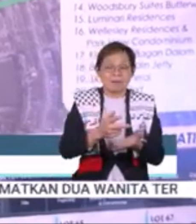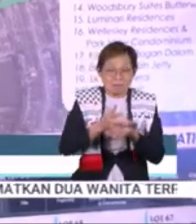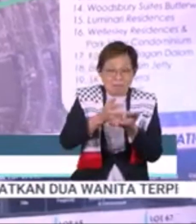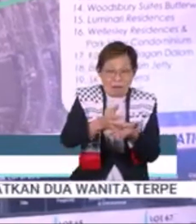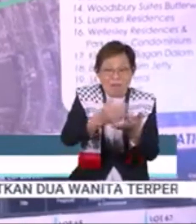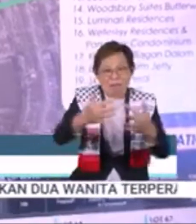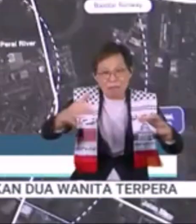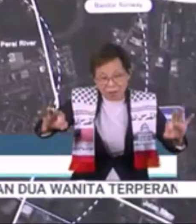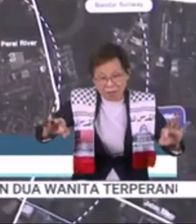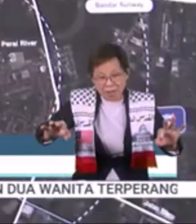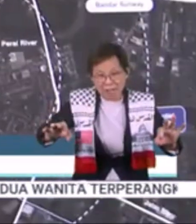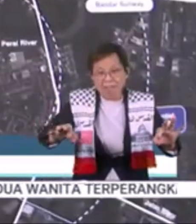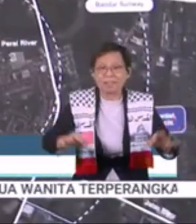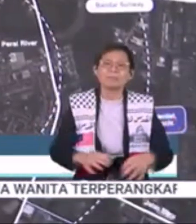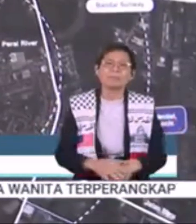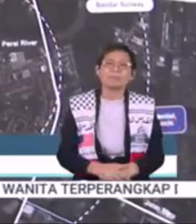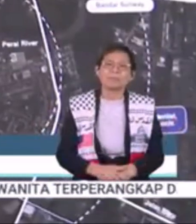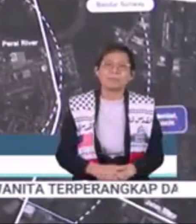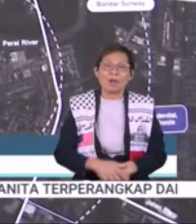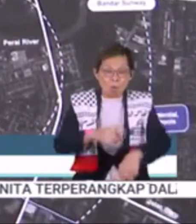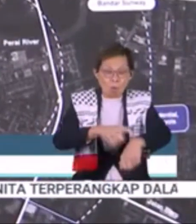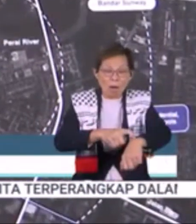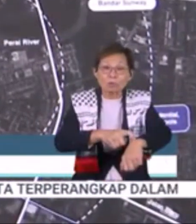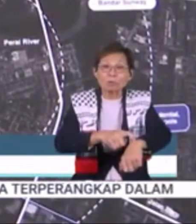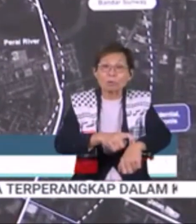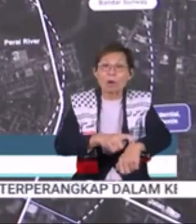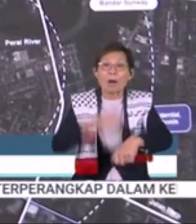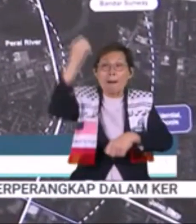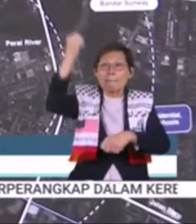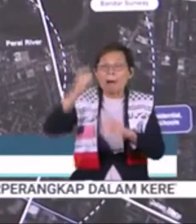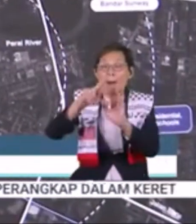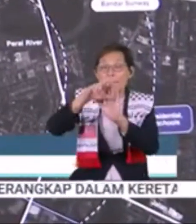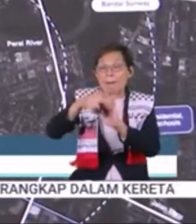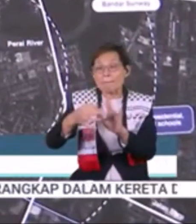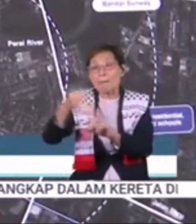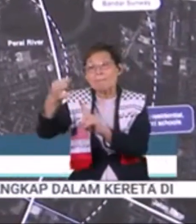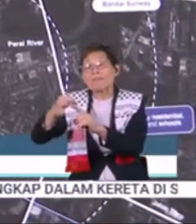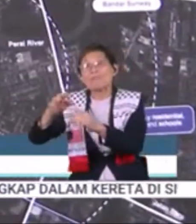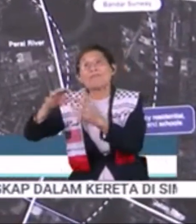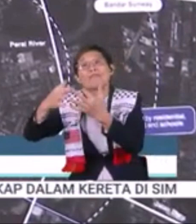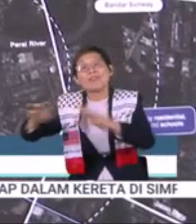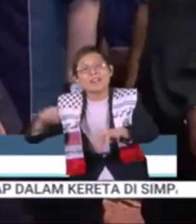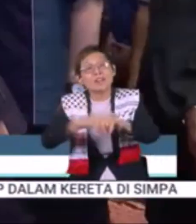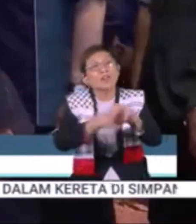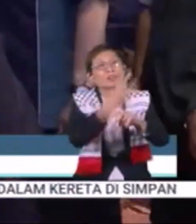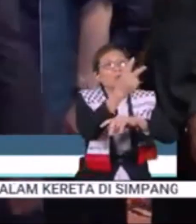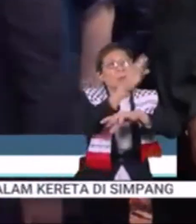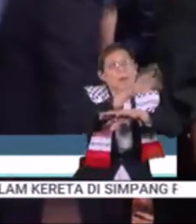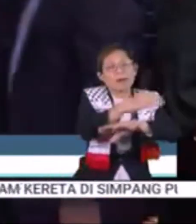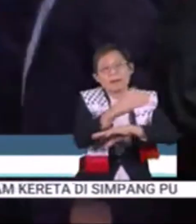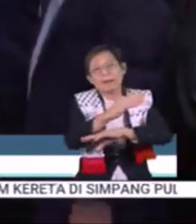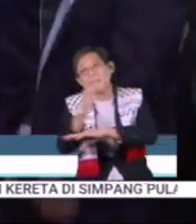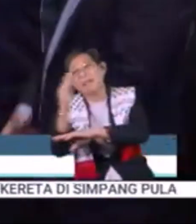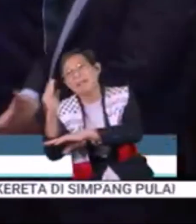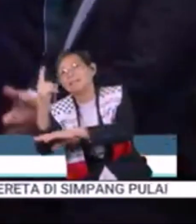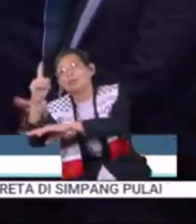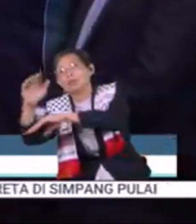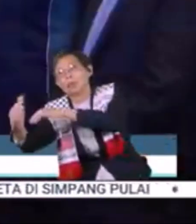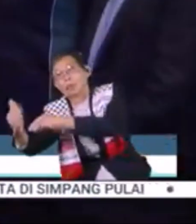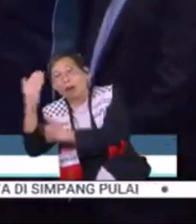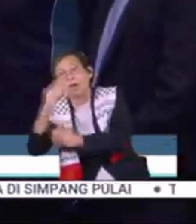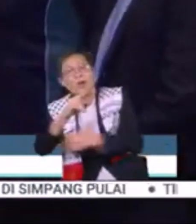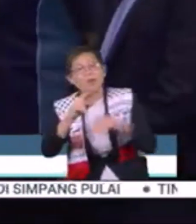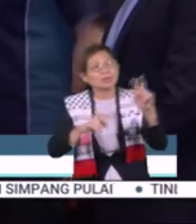Terminal Feri pangkalan Raja Tun Uda waktu operasi bas rapid Penang secara percuma adalah dari pukul 2 petang hingga 1 pagi